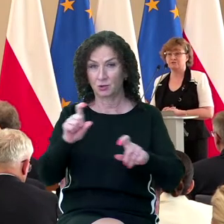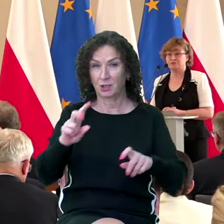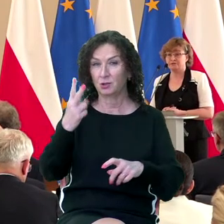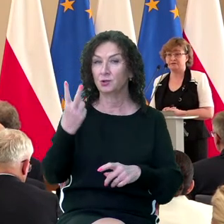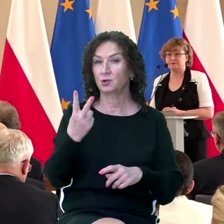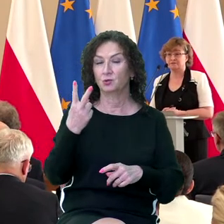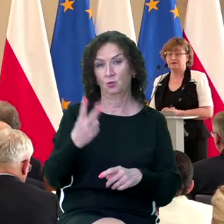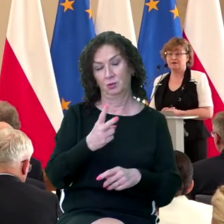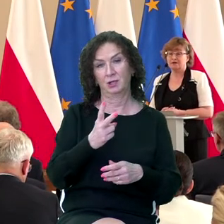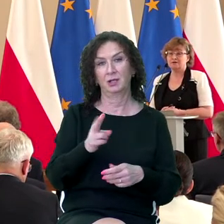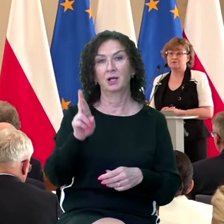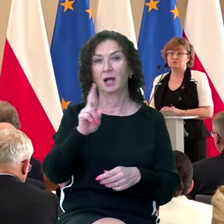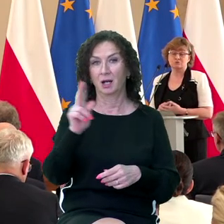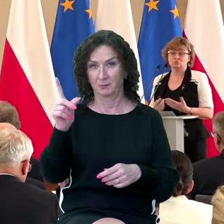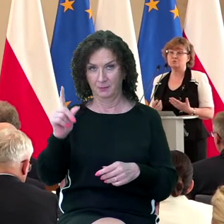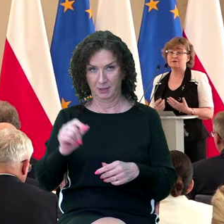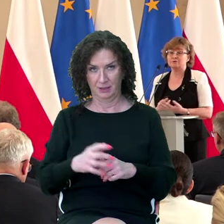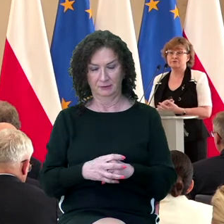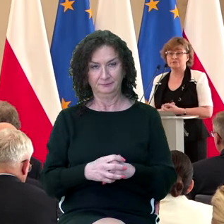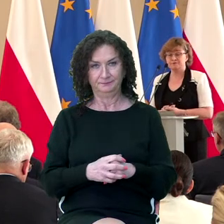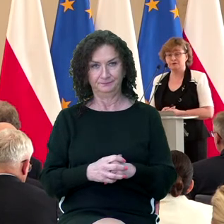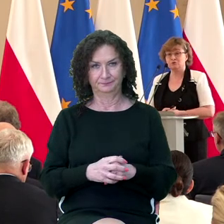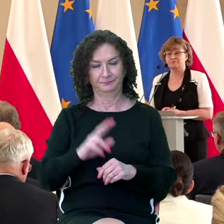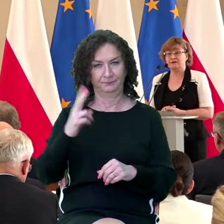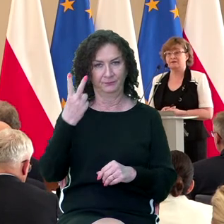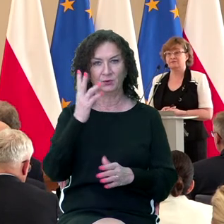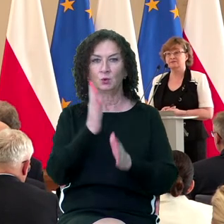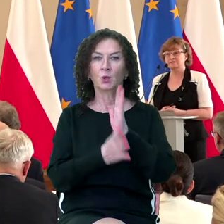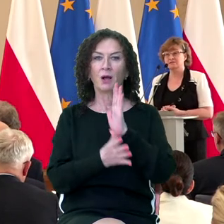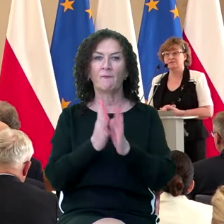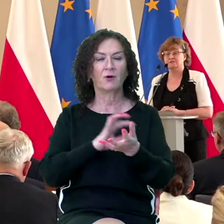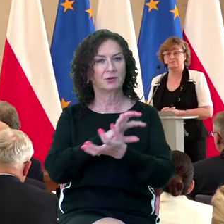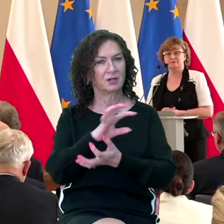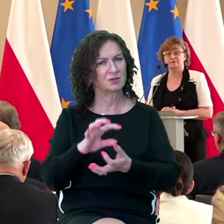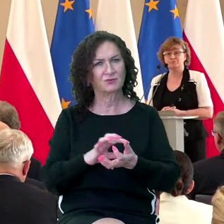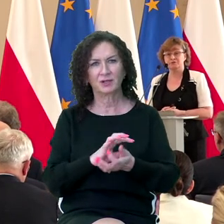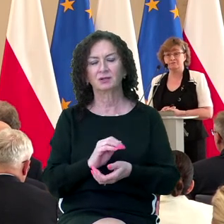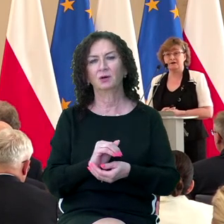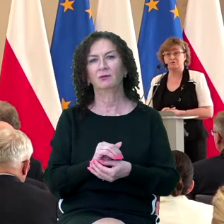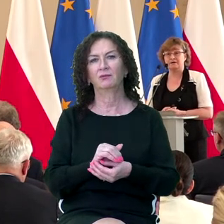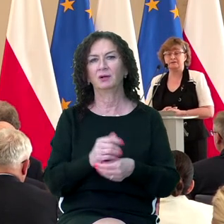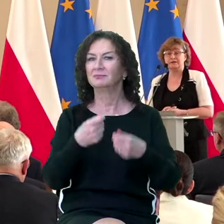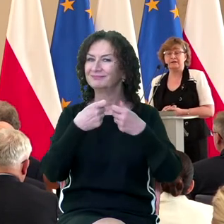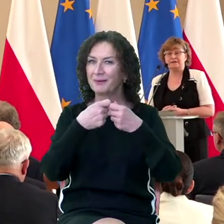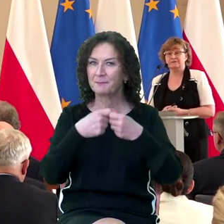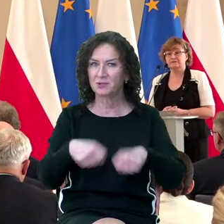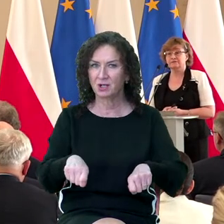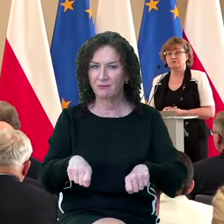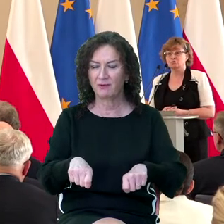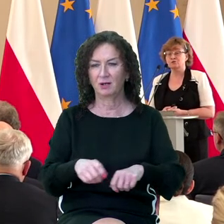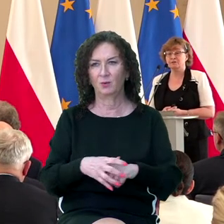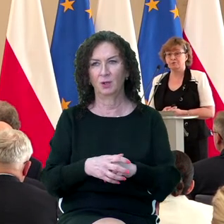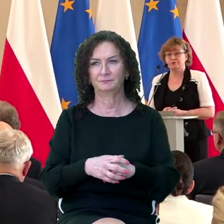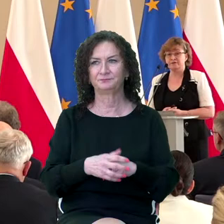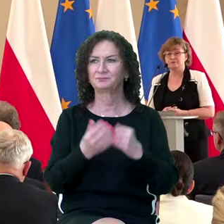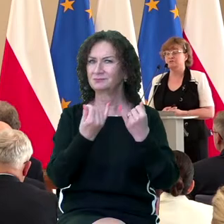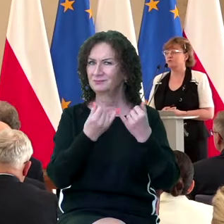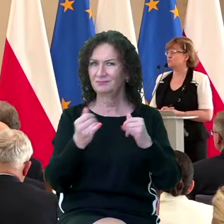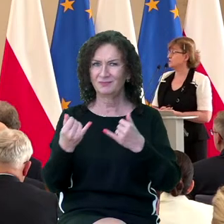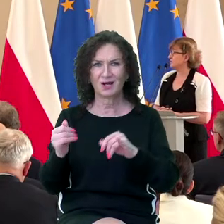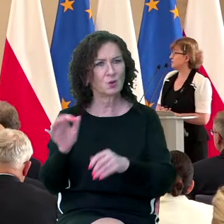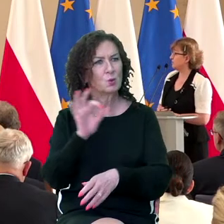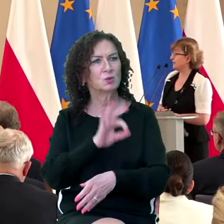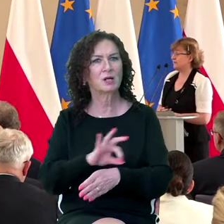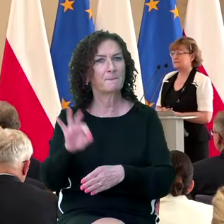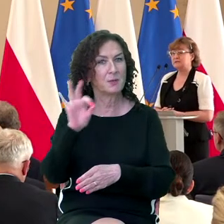naszych dziejach. No, II wojna światowa niestety przerwała różne projekty i